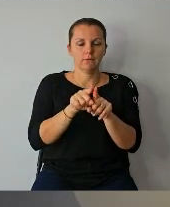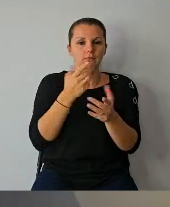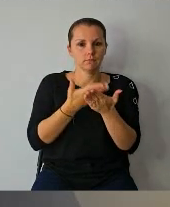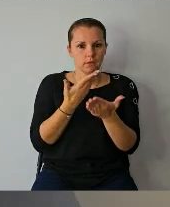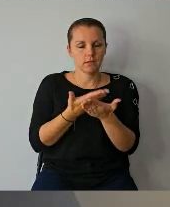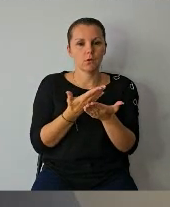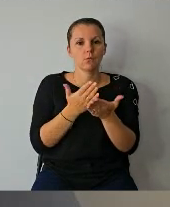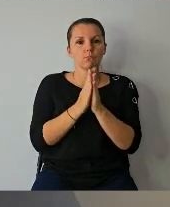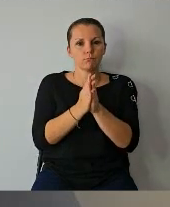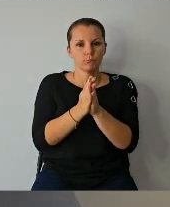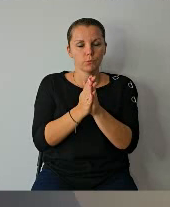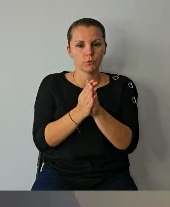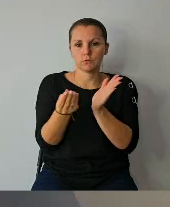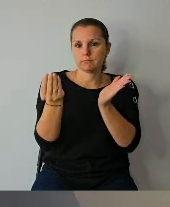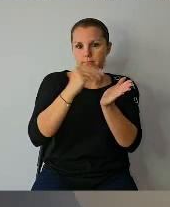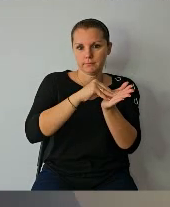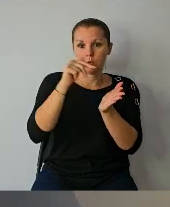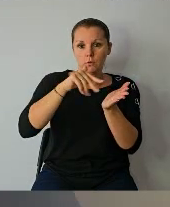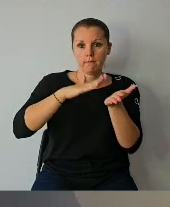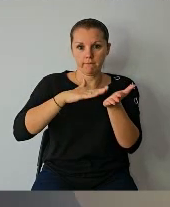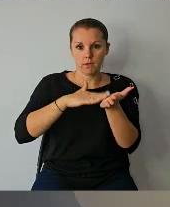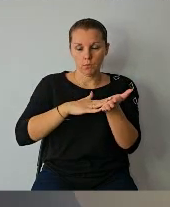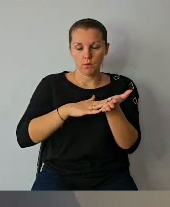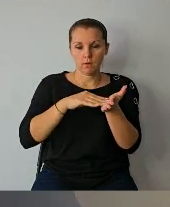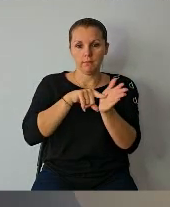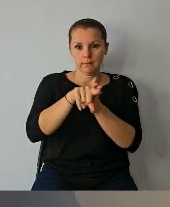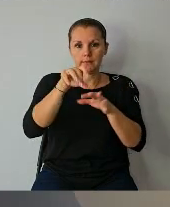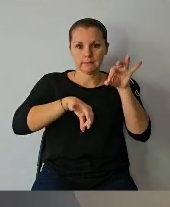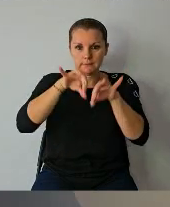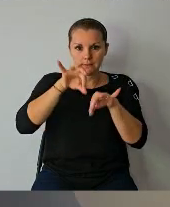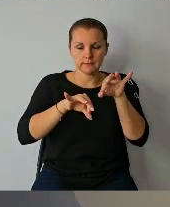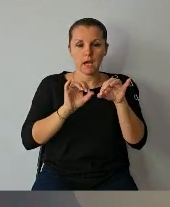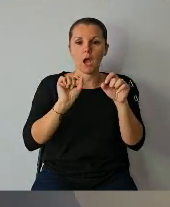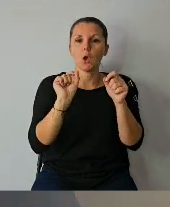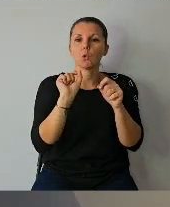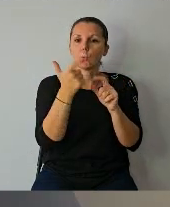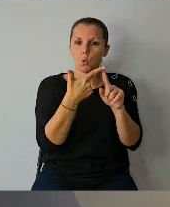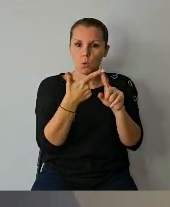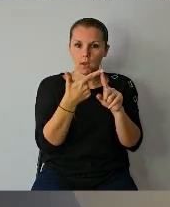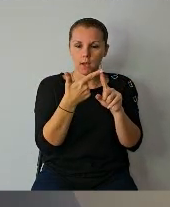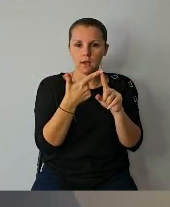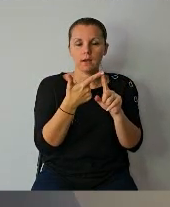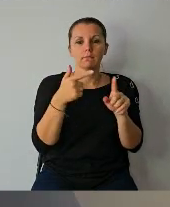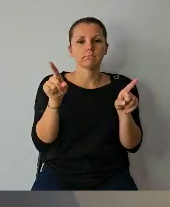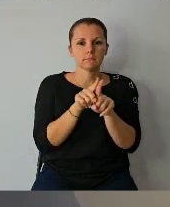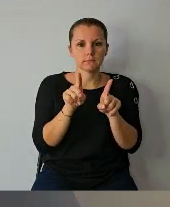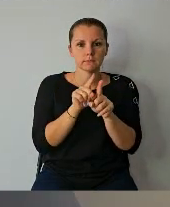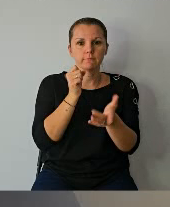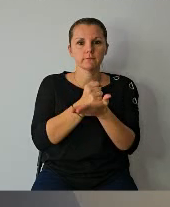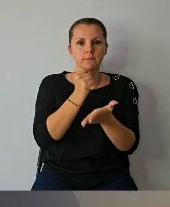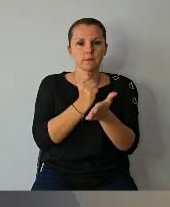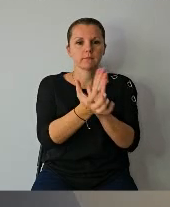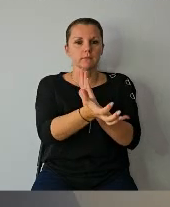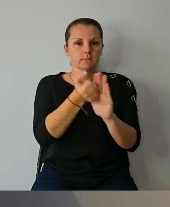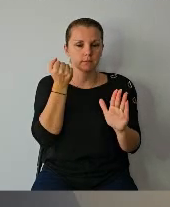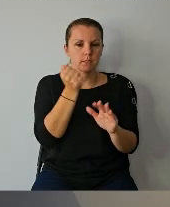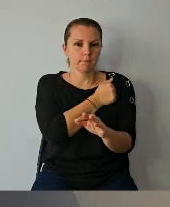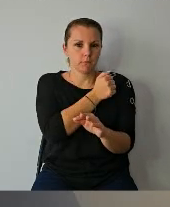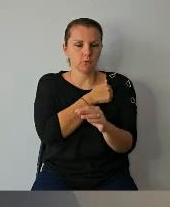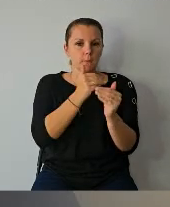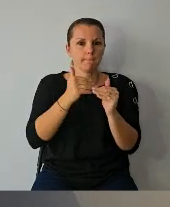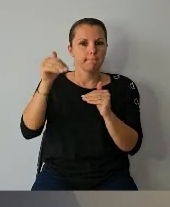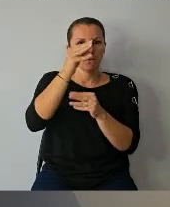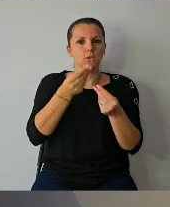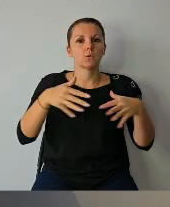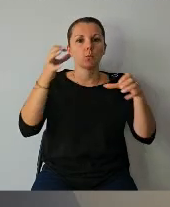bardzo proszę o wprowadzenie tej uchwały na sesję. Druga uchwała również o, w sprawie zaciągnięcia zobowiązania ponad